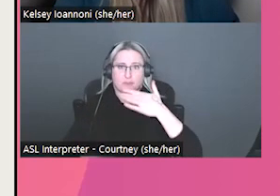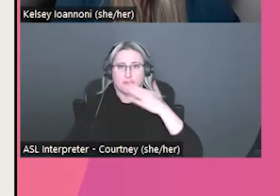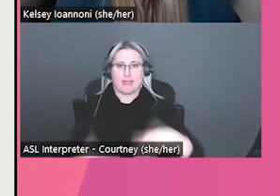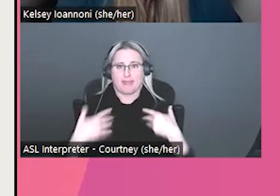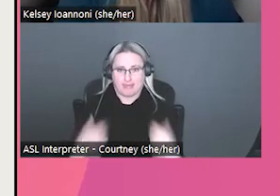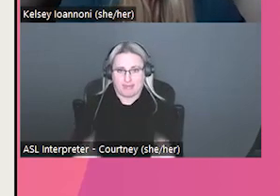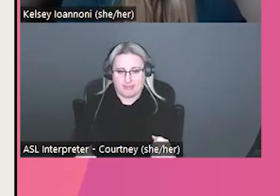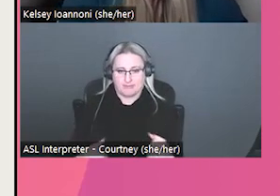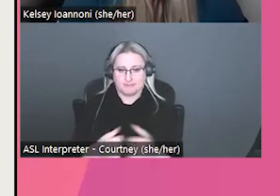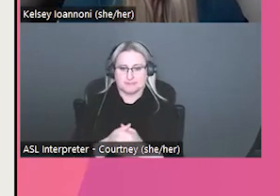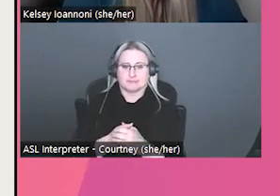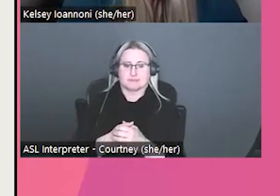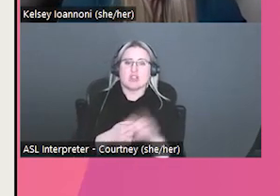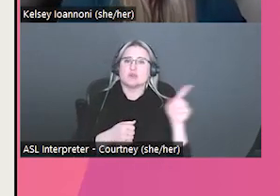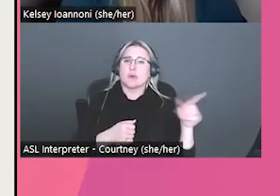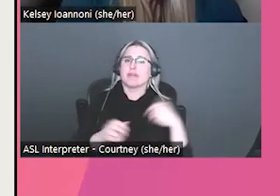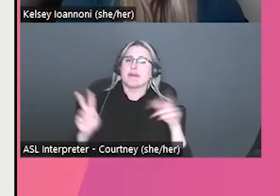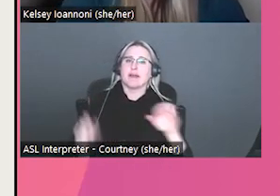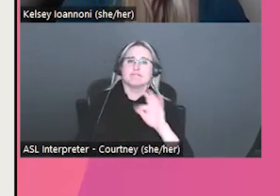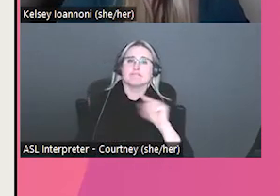la discrimination fondée sur la taille